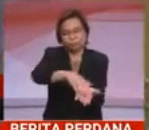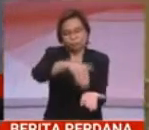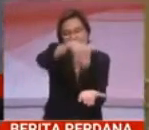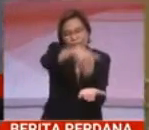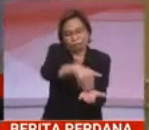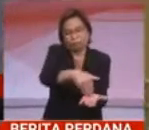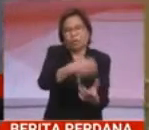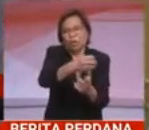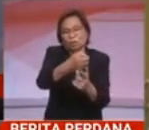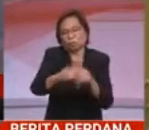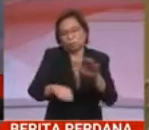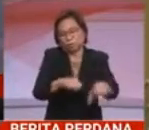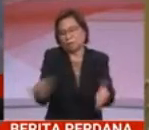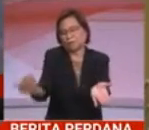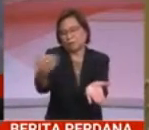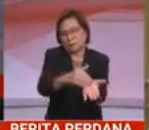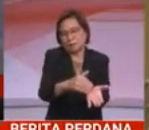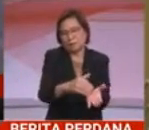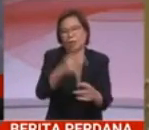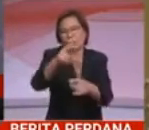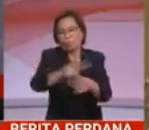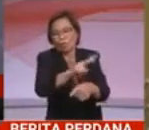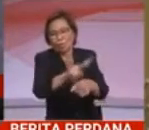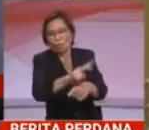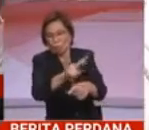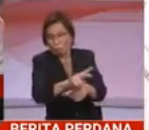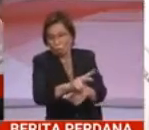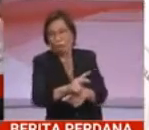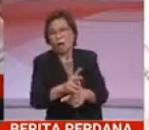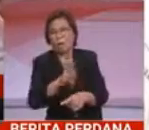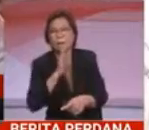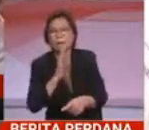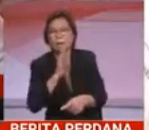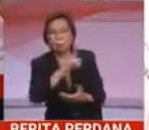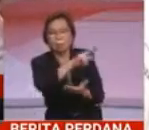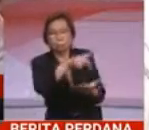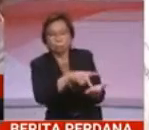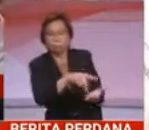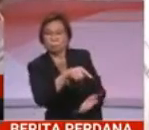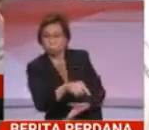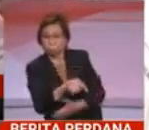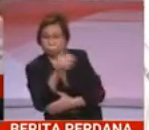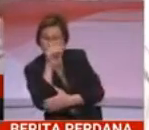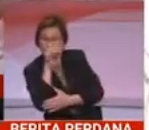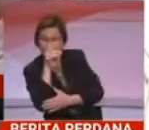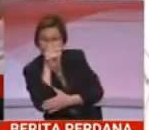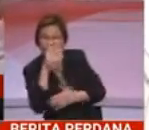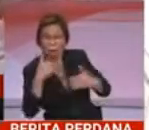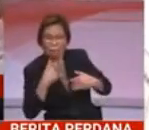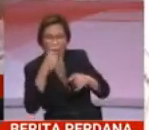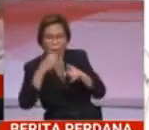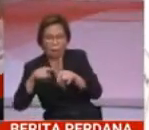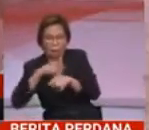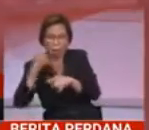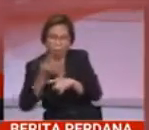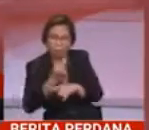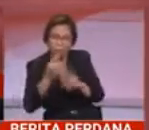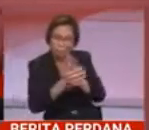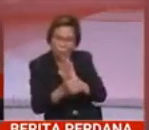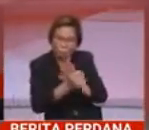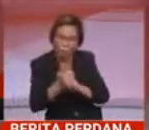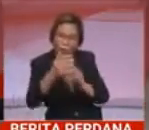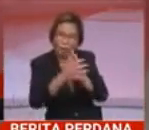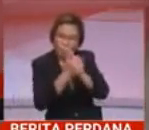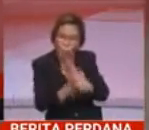semula. Dari segi vokasional, beliau berkata, pusat berkenaan menyediakan pelbagai latihan kemahiran kepada